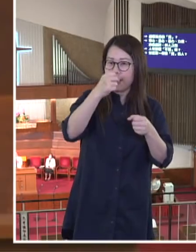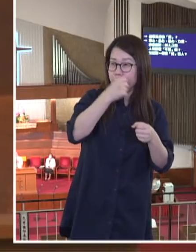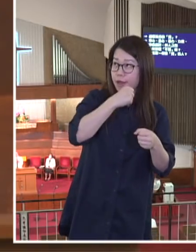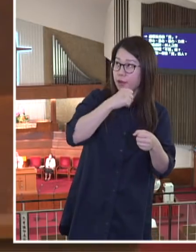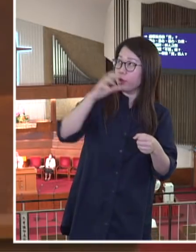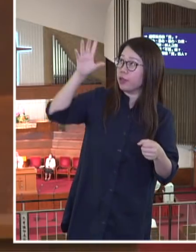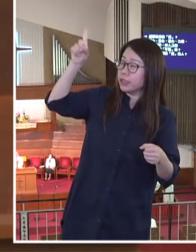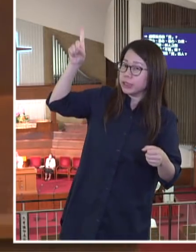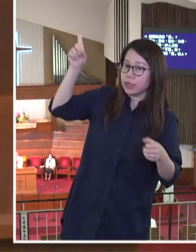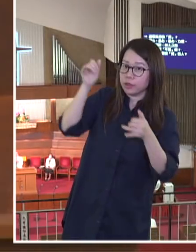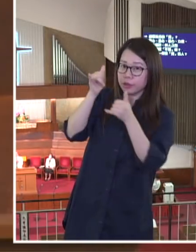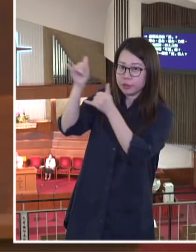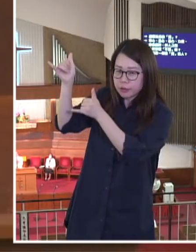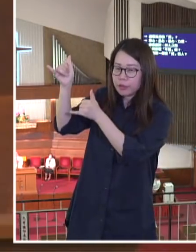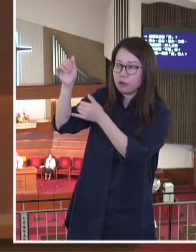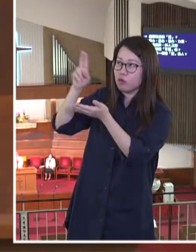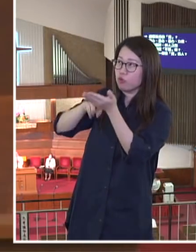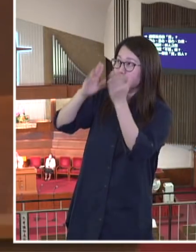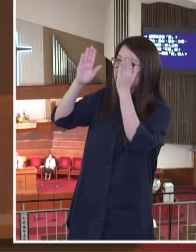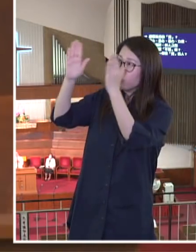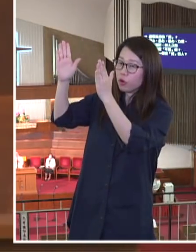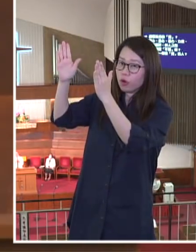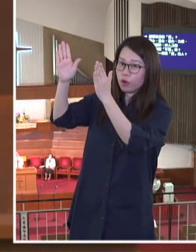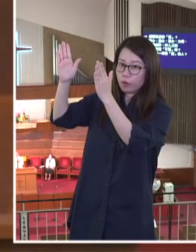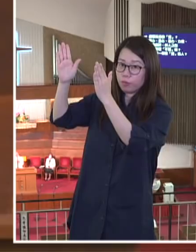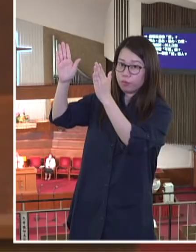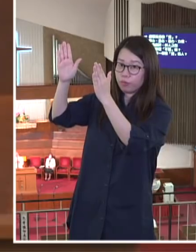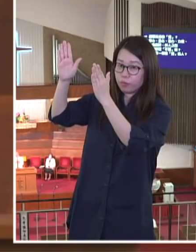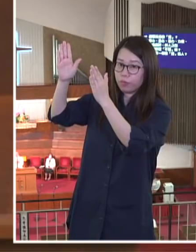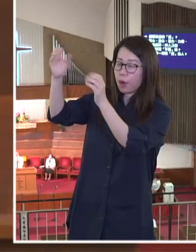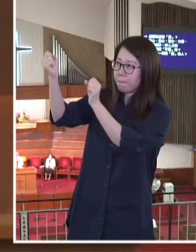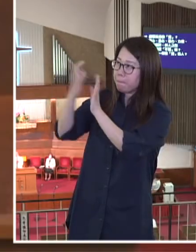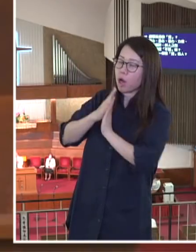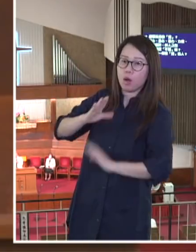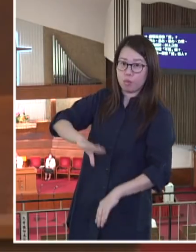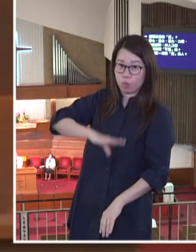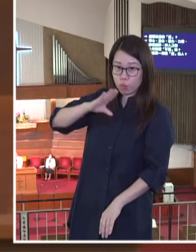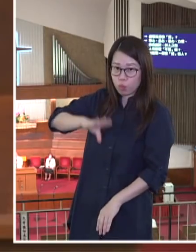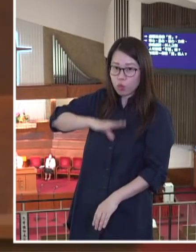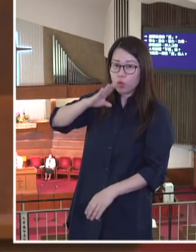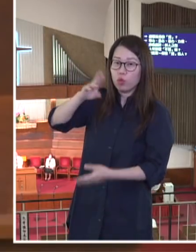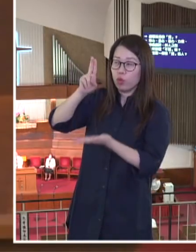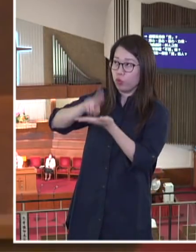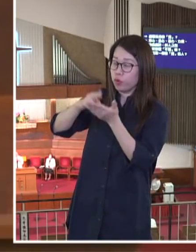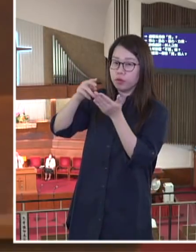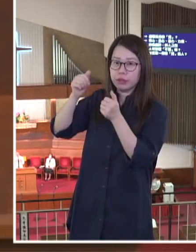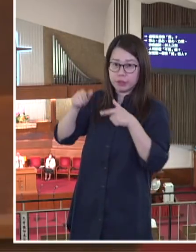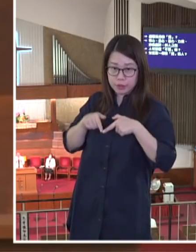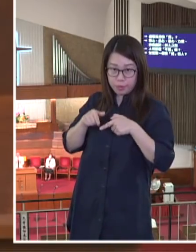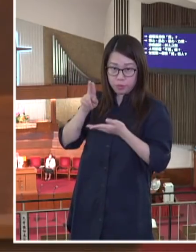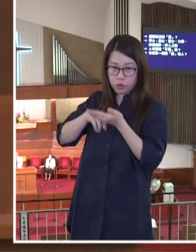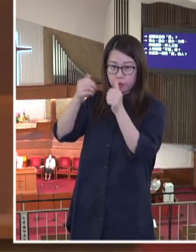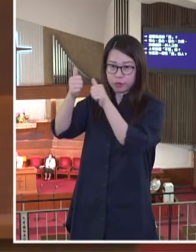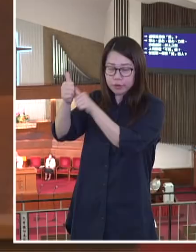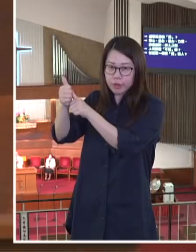因为我哋嘅信仰，我哋嘅满系我哋嗰份嘅信心，对神嘅信靠，我哋经历神嘅